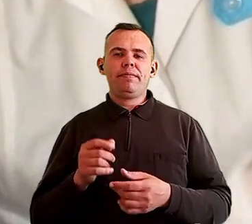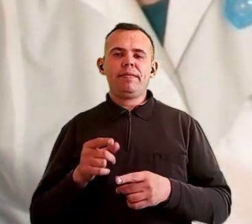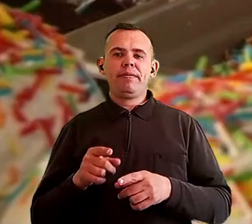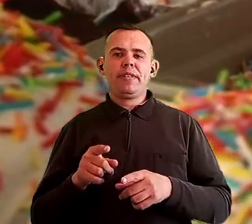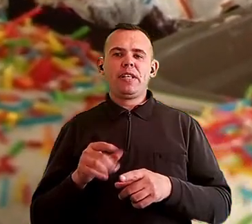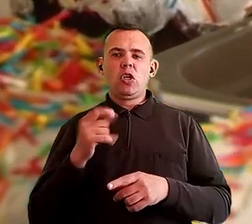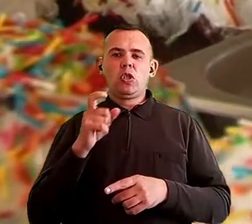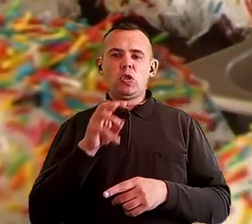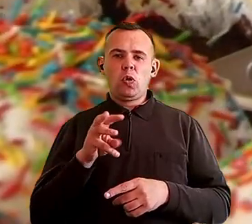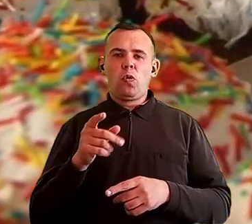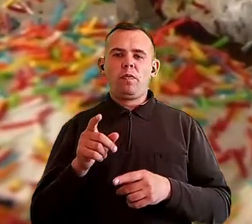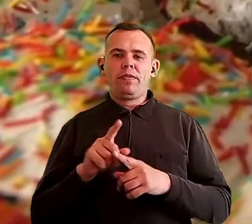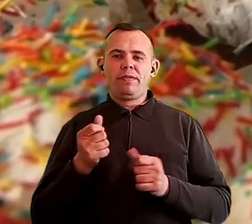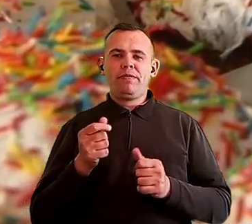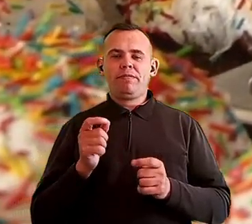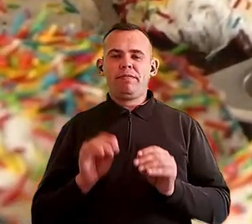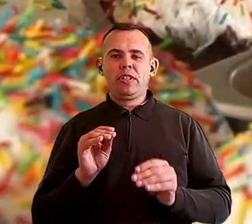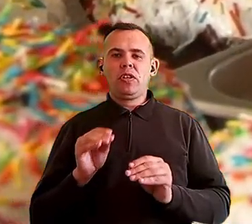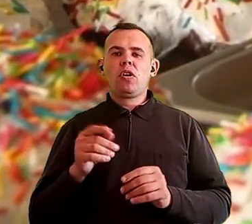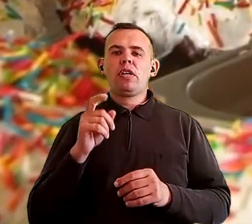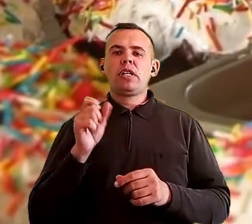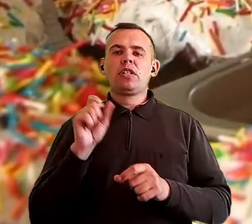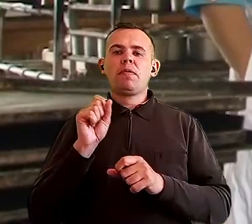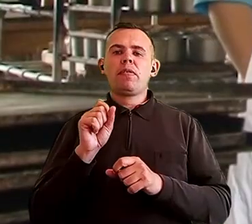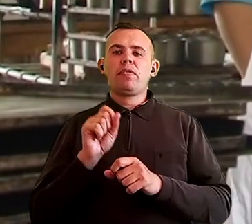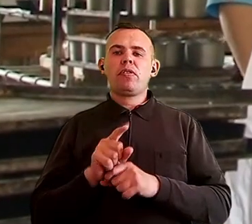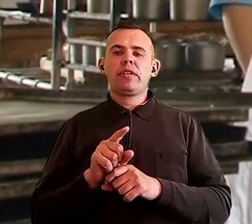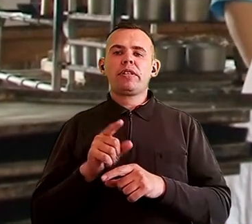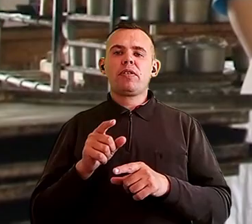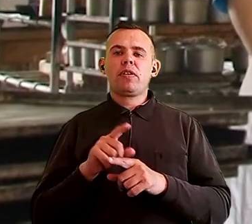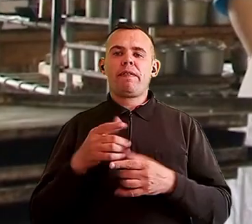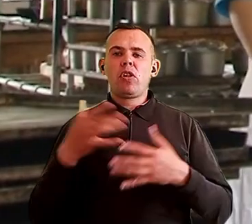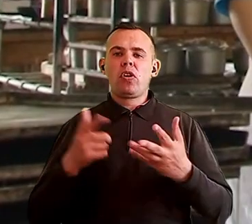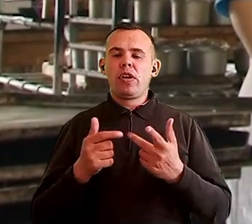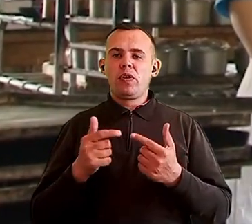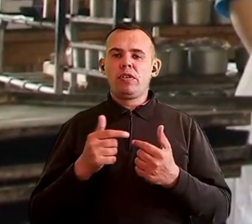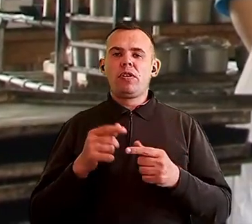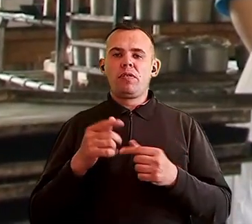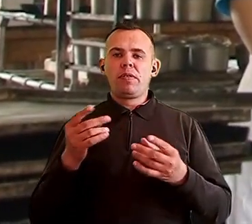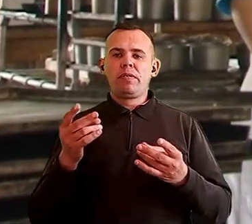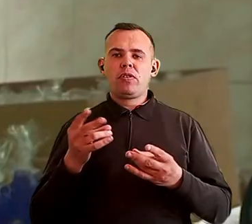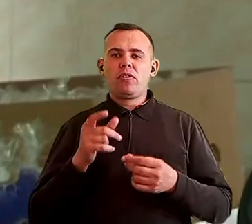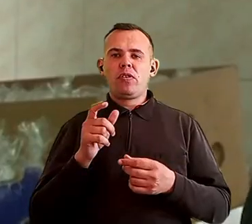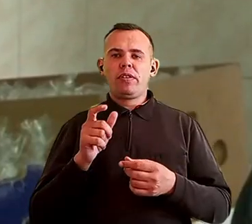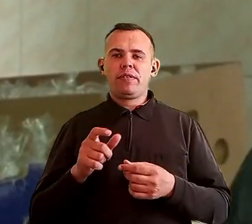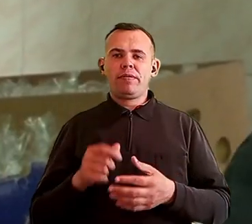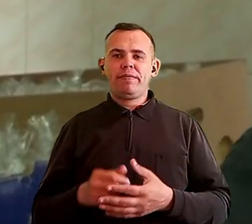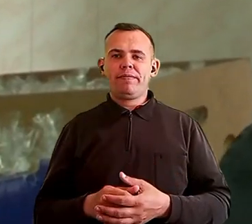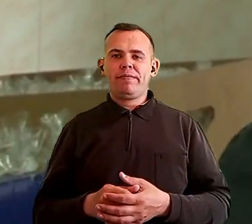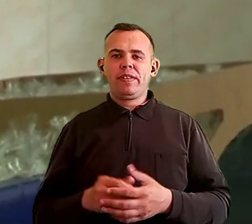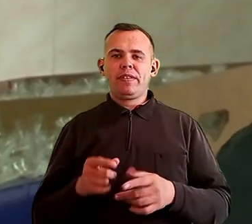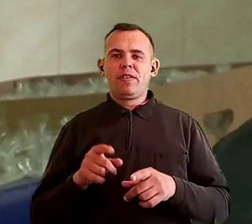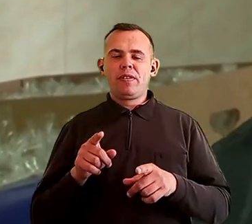звичайно, борошно. Де замовити випікання такої кількості здоби, довго не думали, говорить голова Федерації профспілок Черкащини